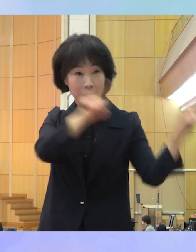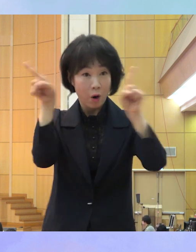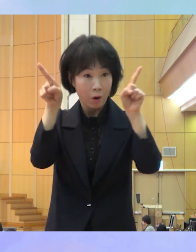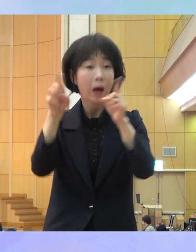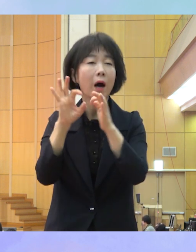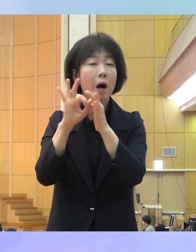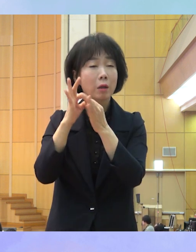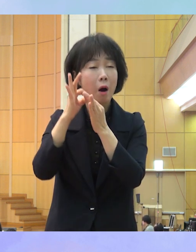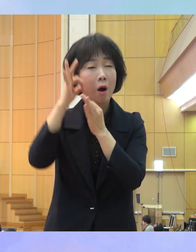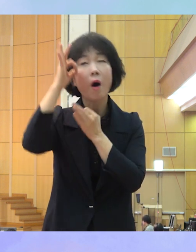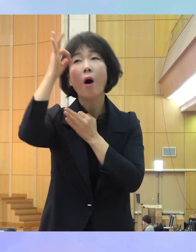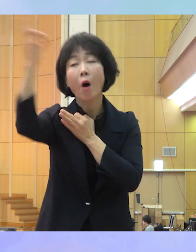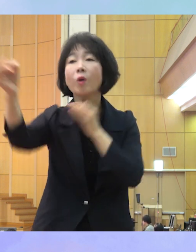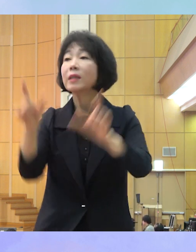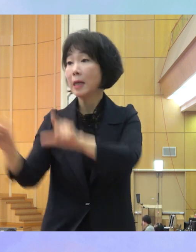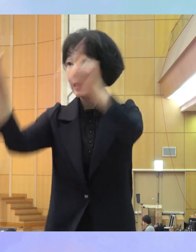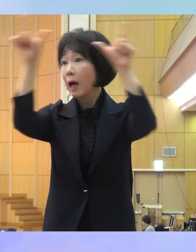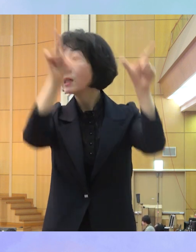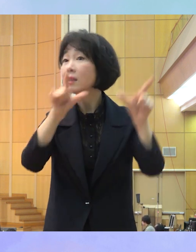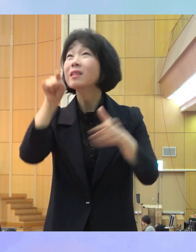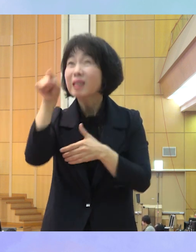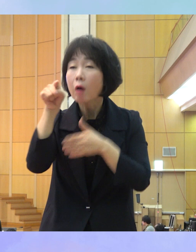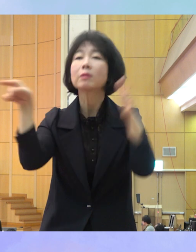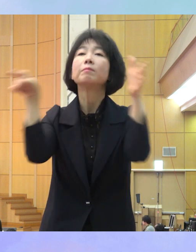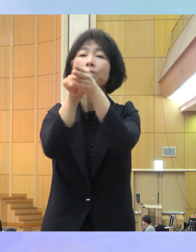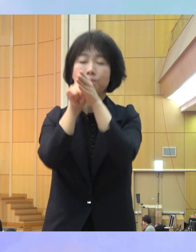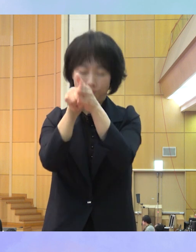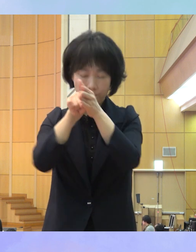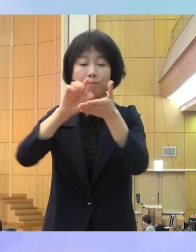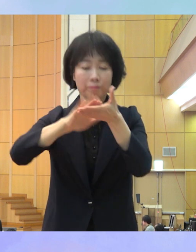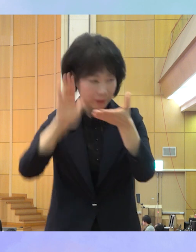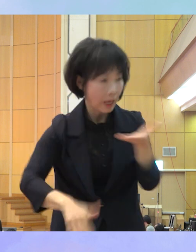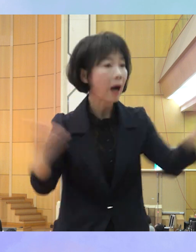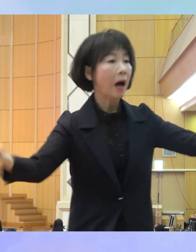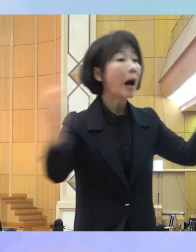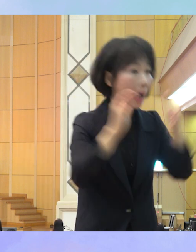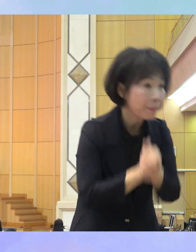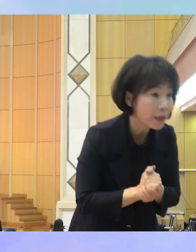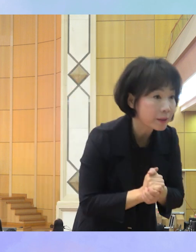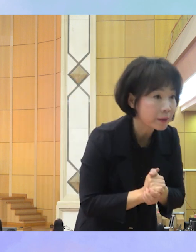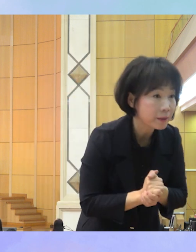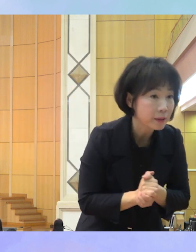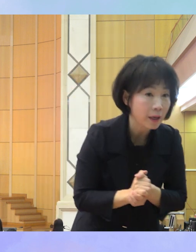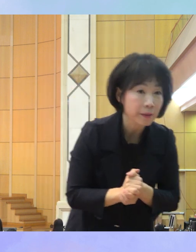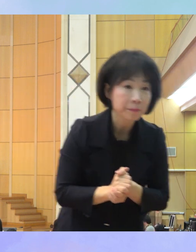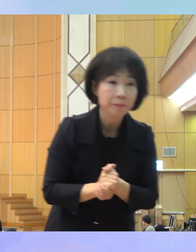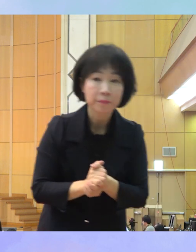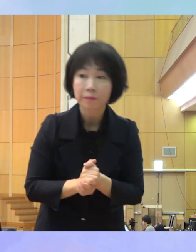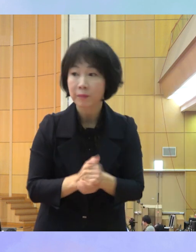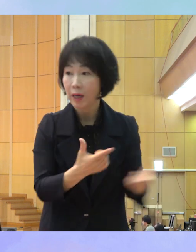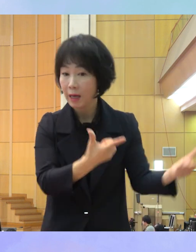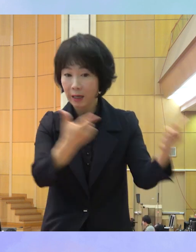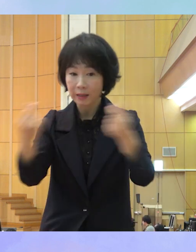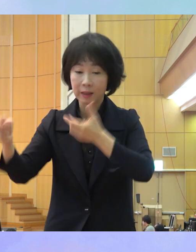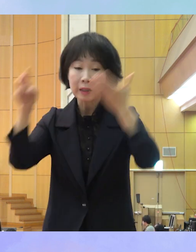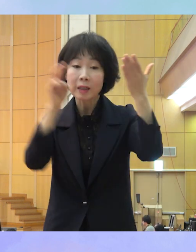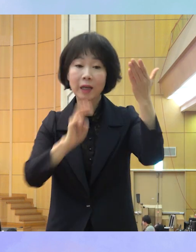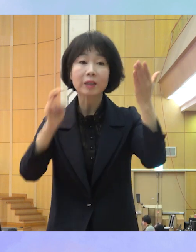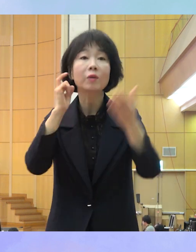다시 사는 것과 영원히 사는 것을 믿사옵나이다. 아멘.